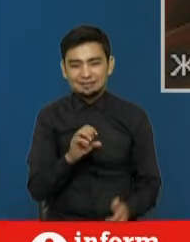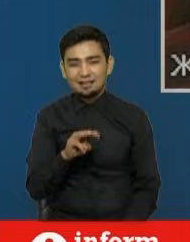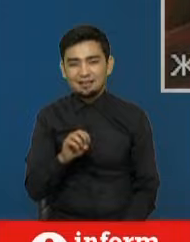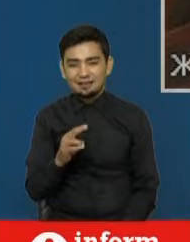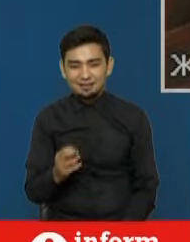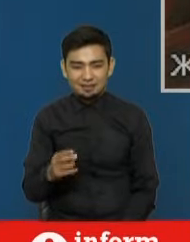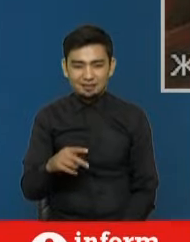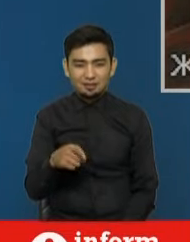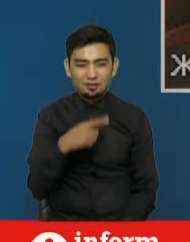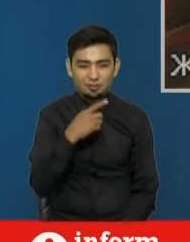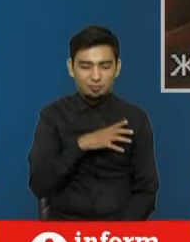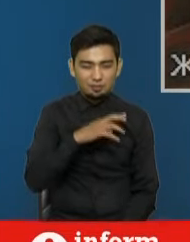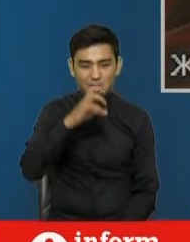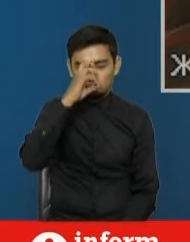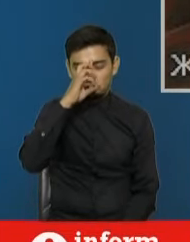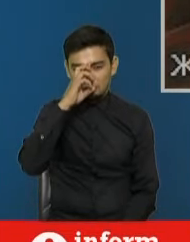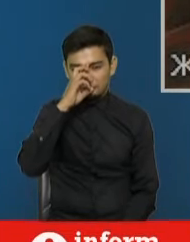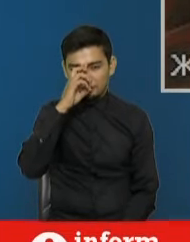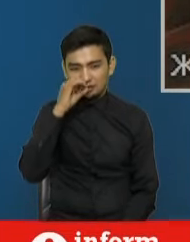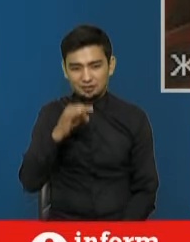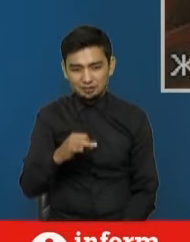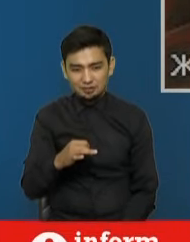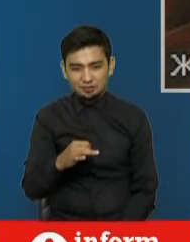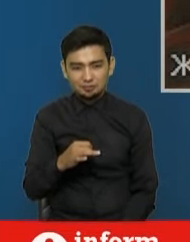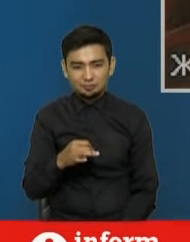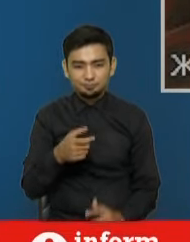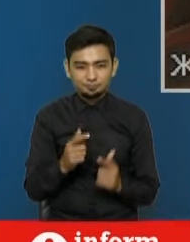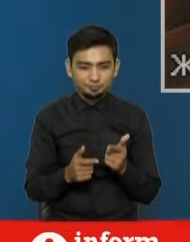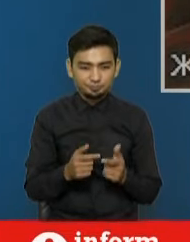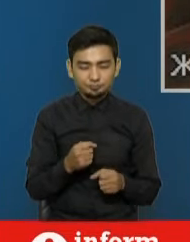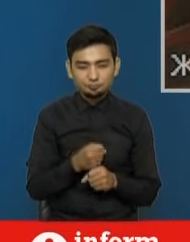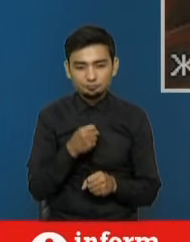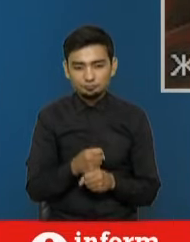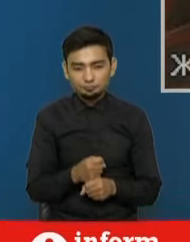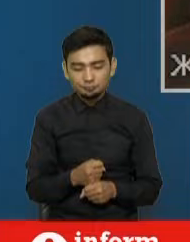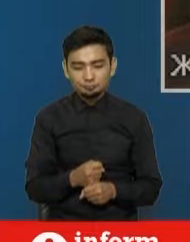что государство все-таки осуществляет или